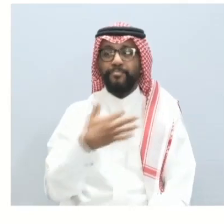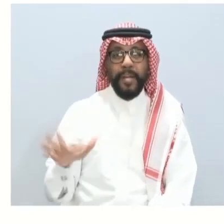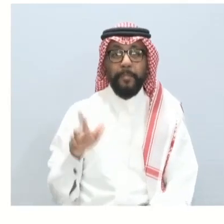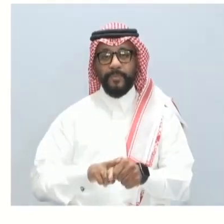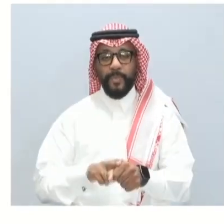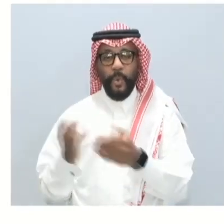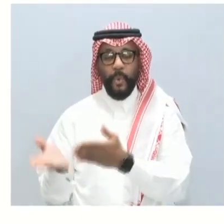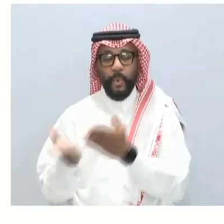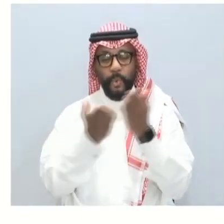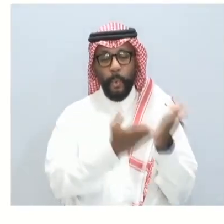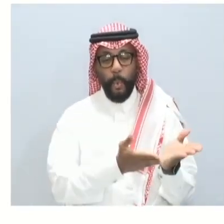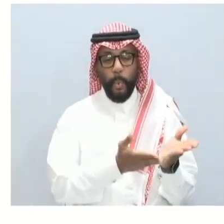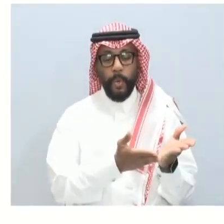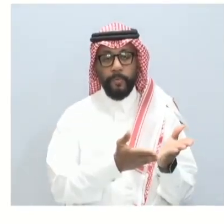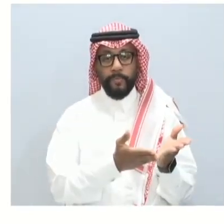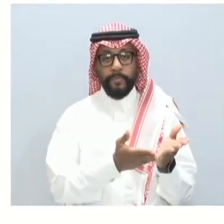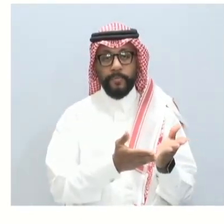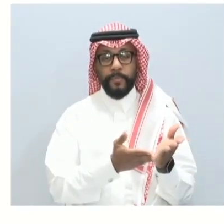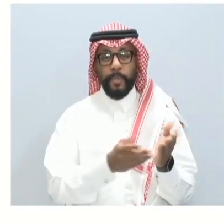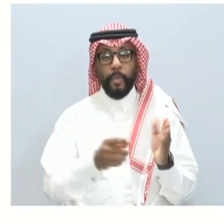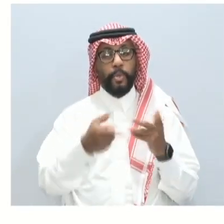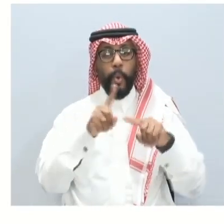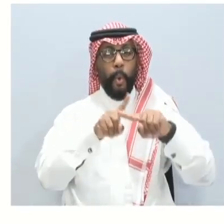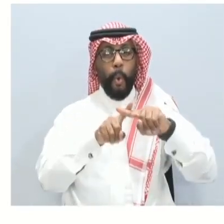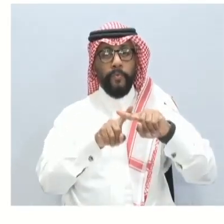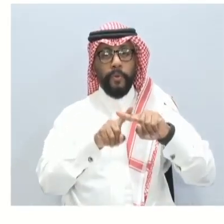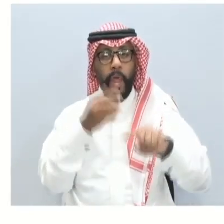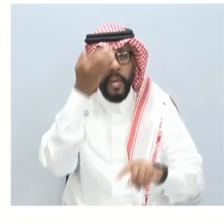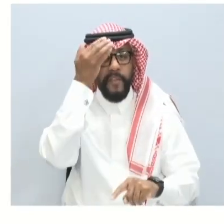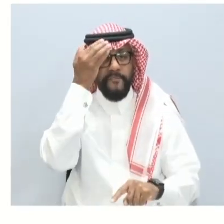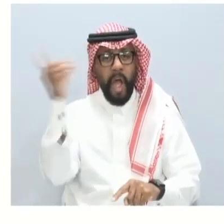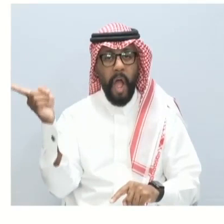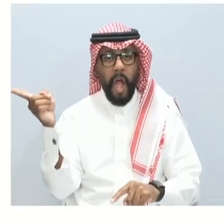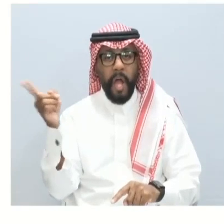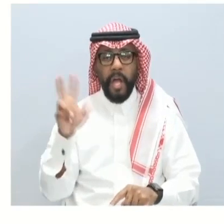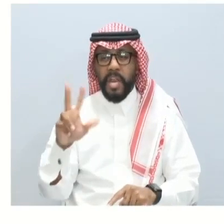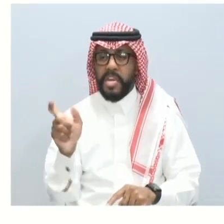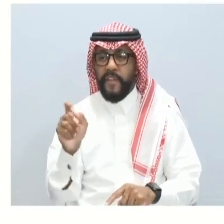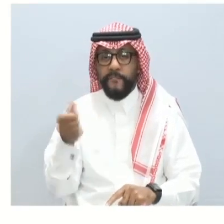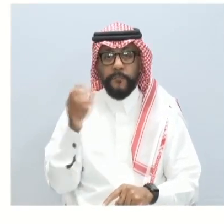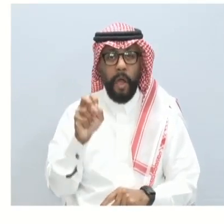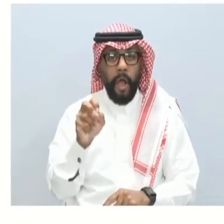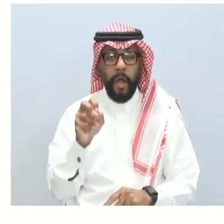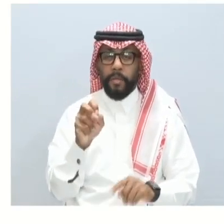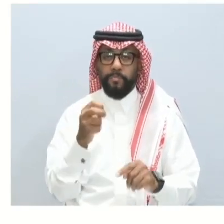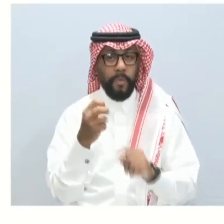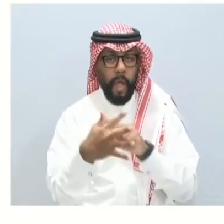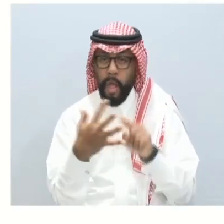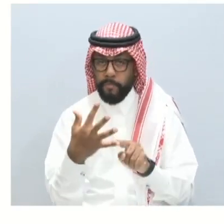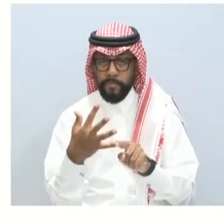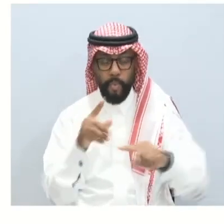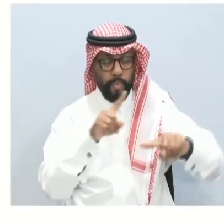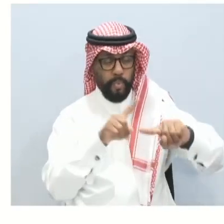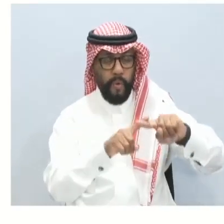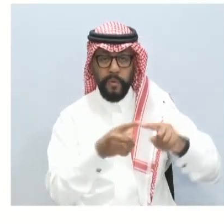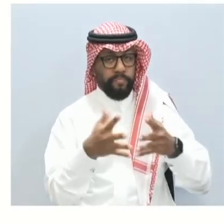الاعراض ثم بعد ذلك كفر النفاق كفر النفاق وهو القسم الخا من اقسام الكفر الاكبر